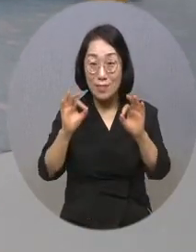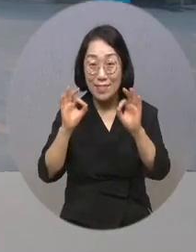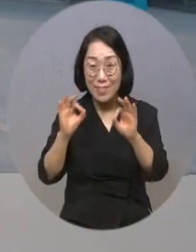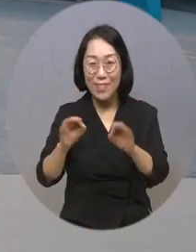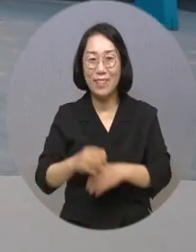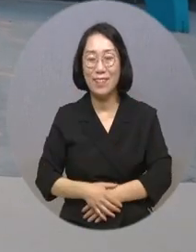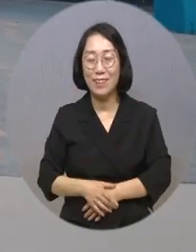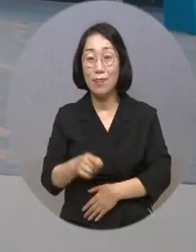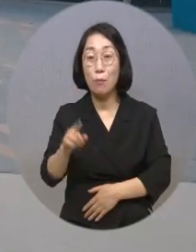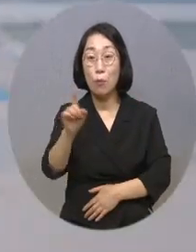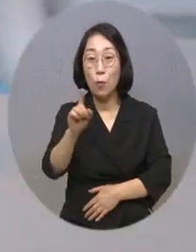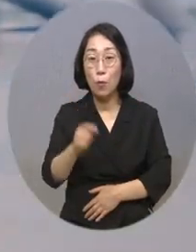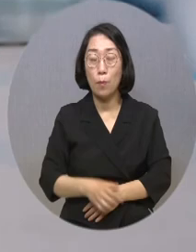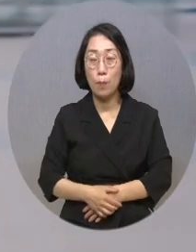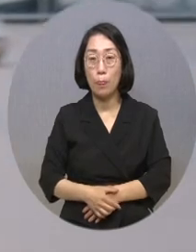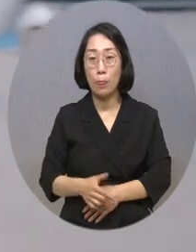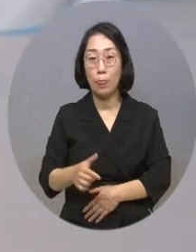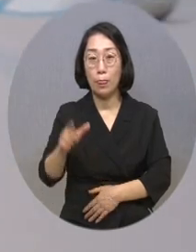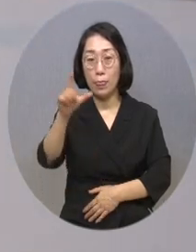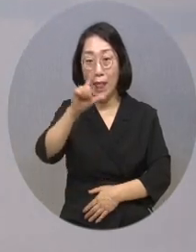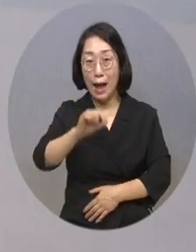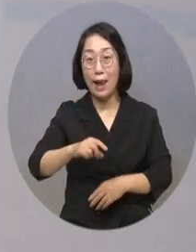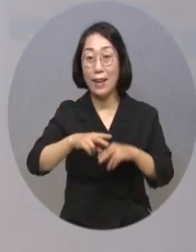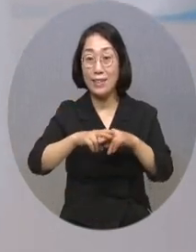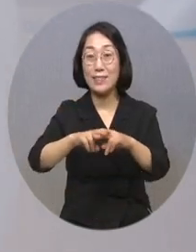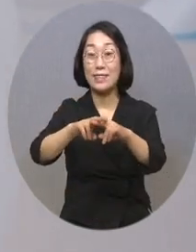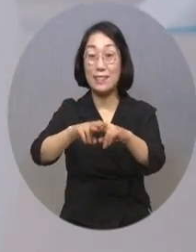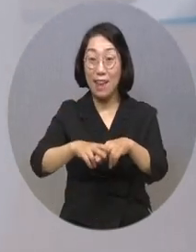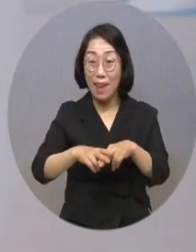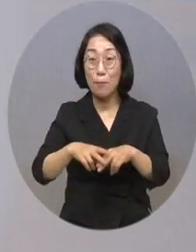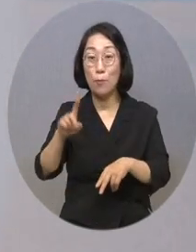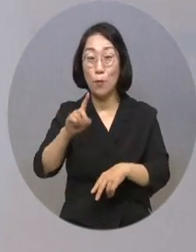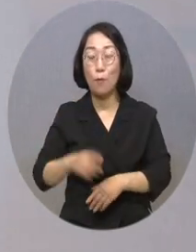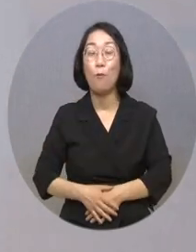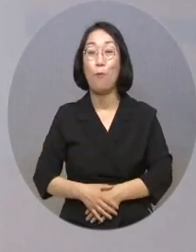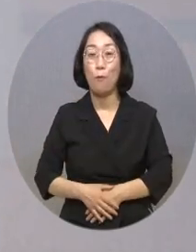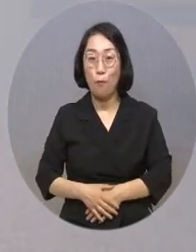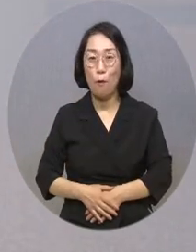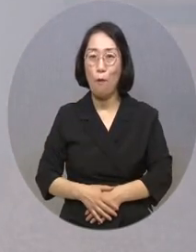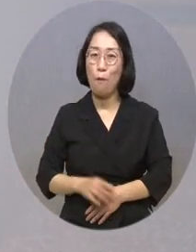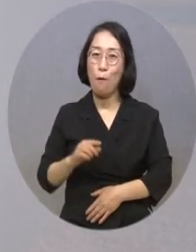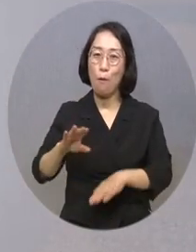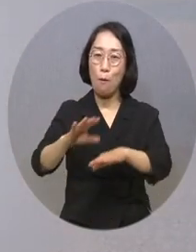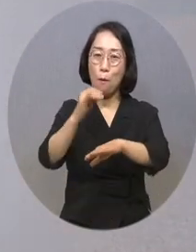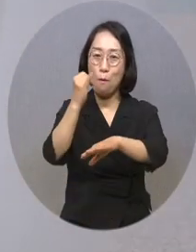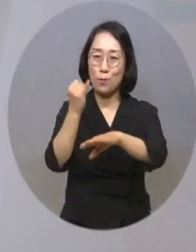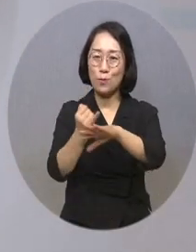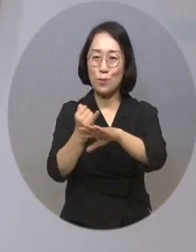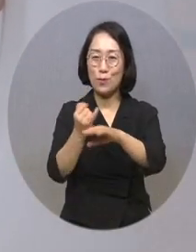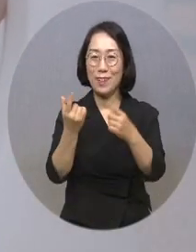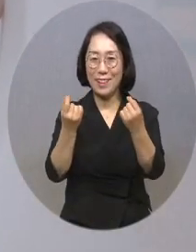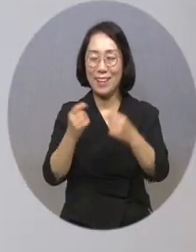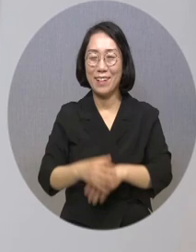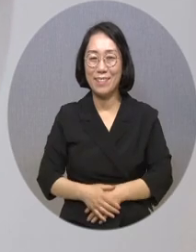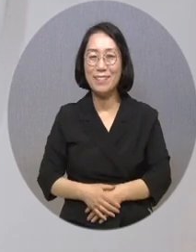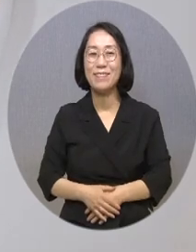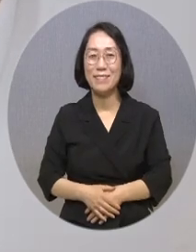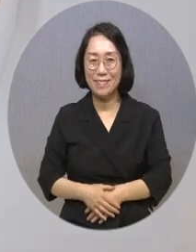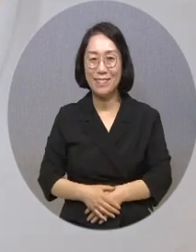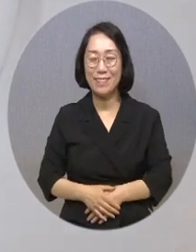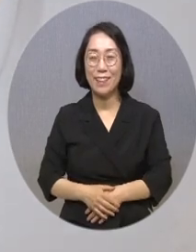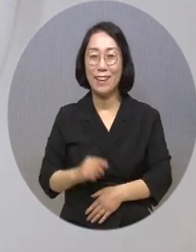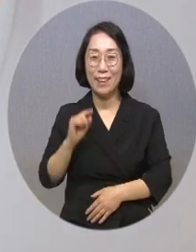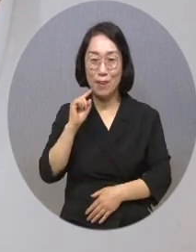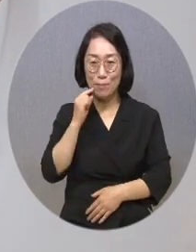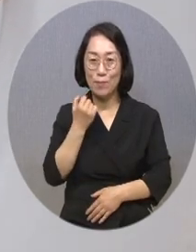뭐죠? 달근해. 아이고 예쁘네. 아이고 잘 어울리십니다 우리 추리님. 그렇게 살짝 하는 건